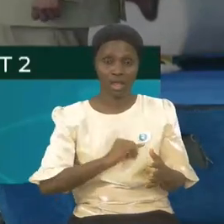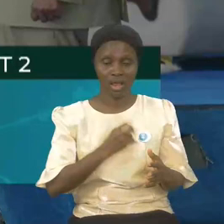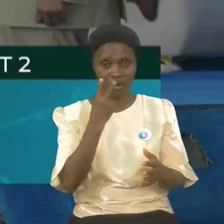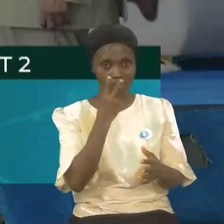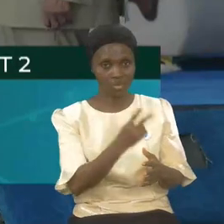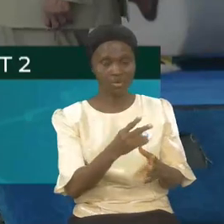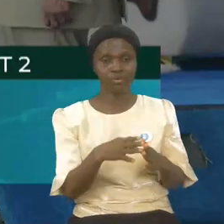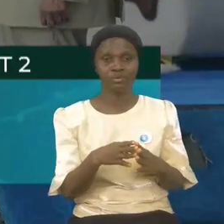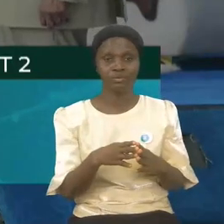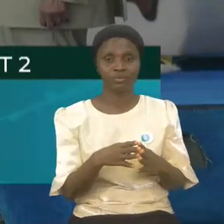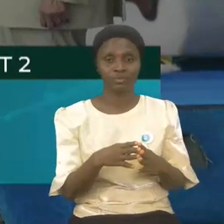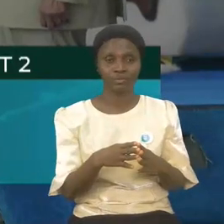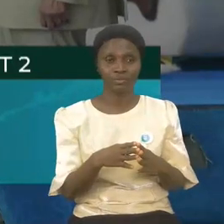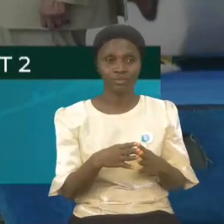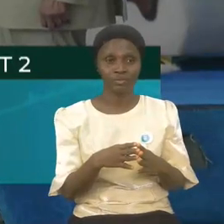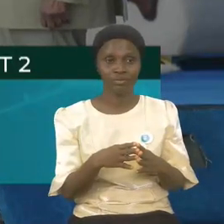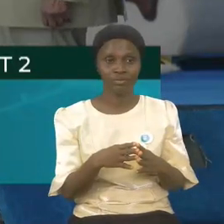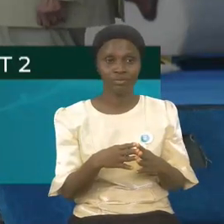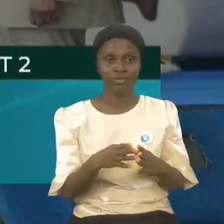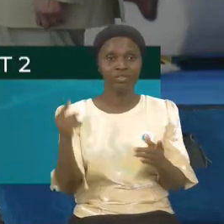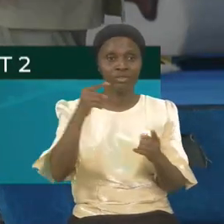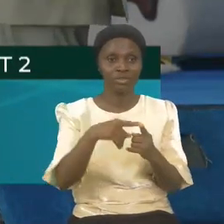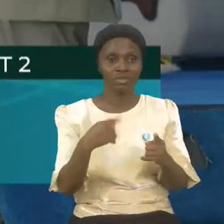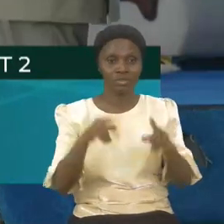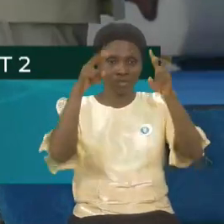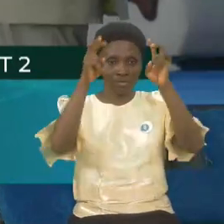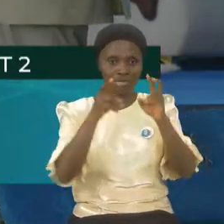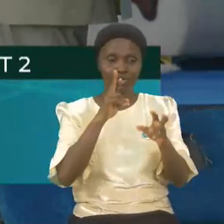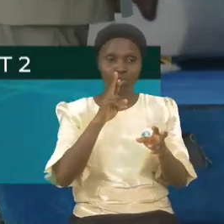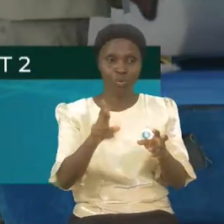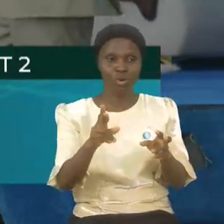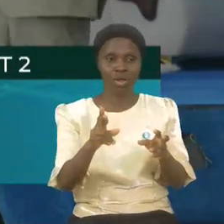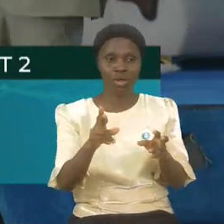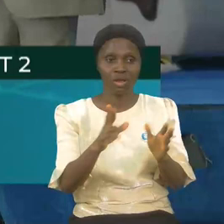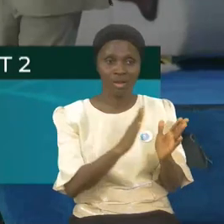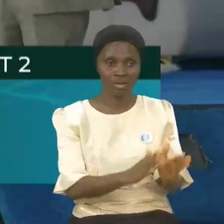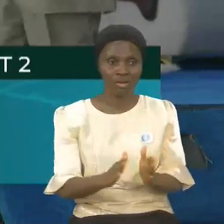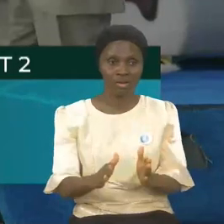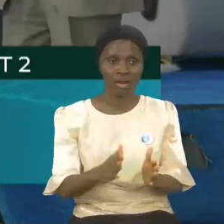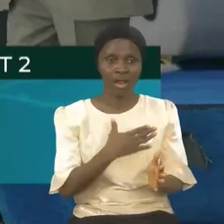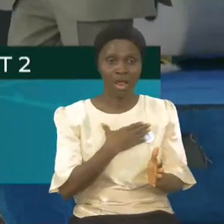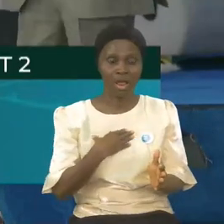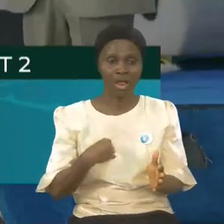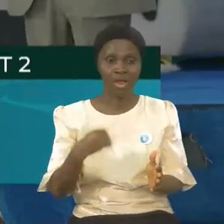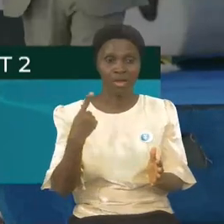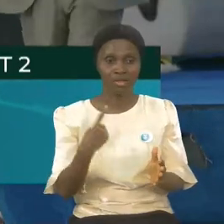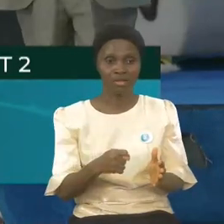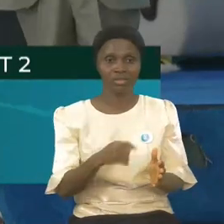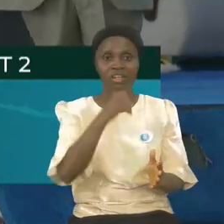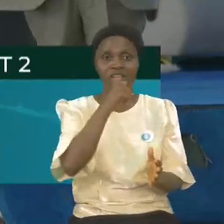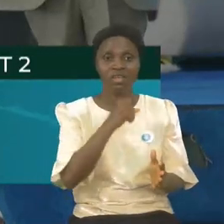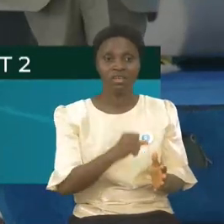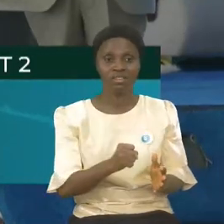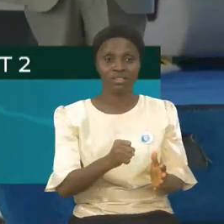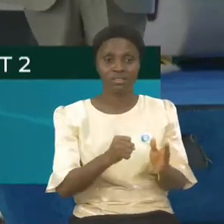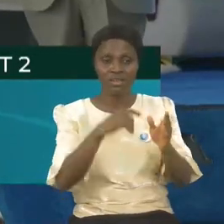7 verset 9 dernière 7 verset 9 je regardais